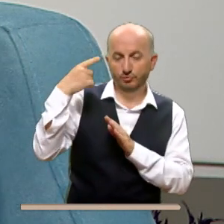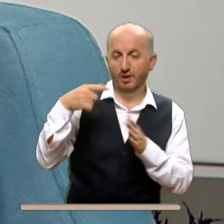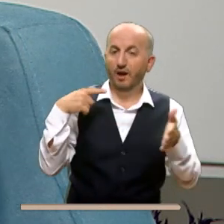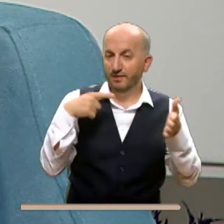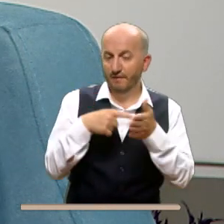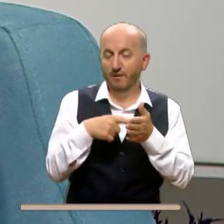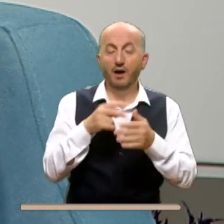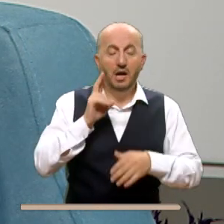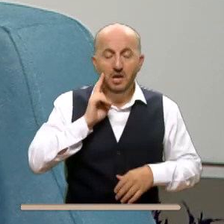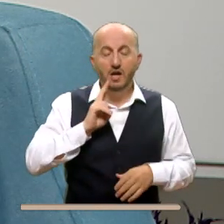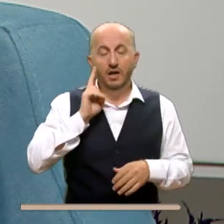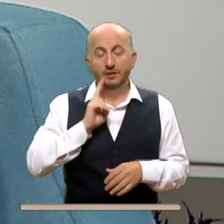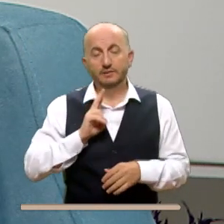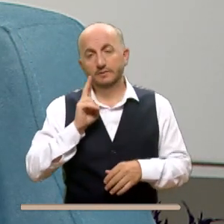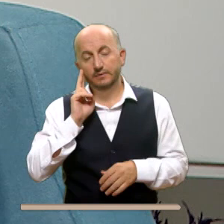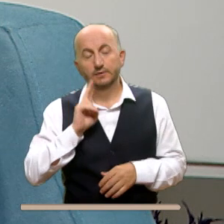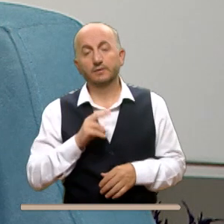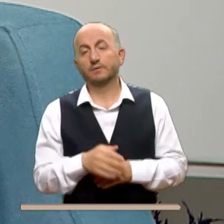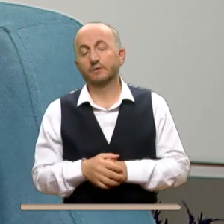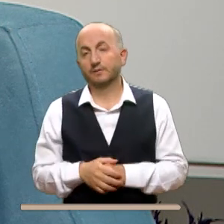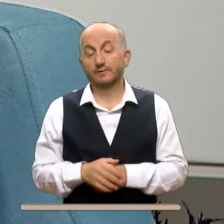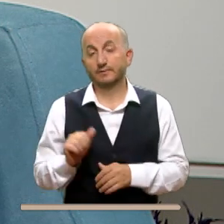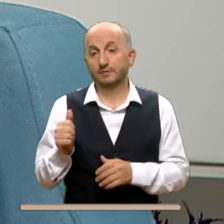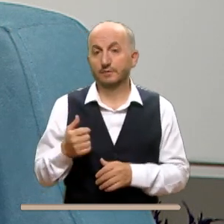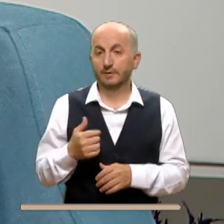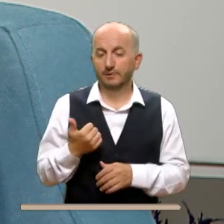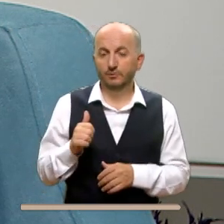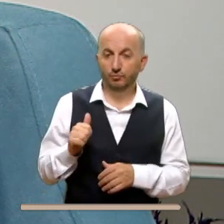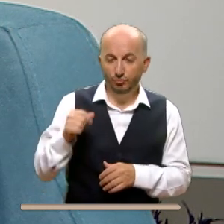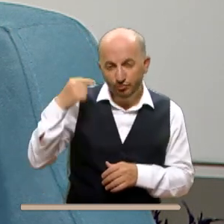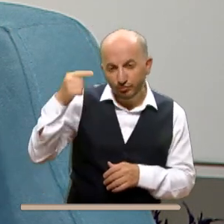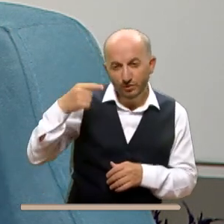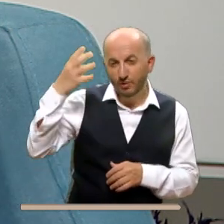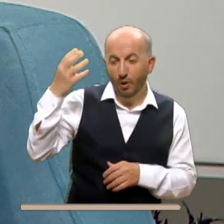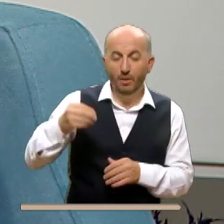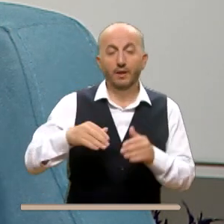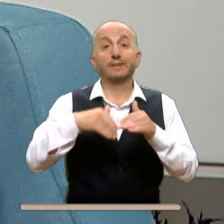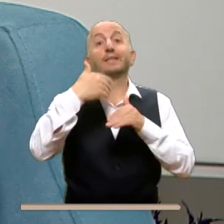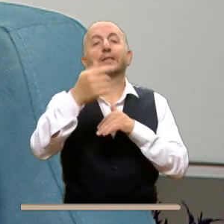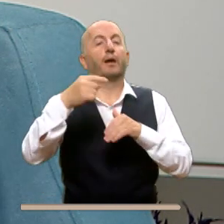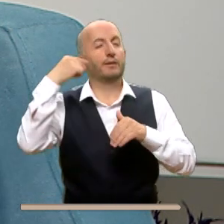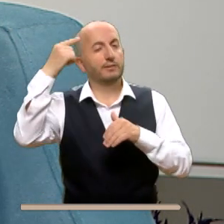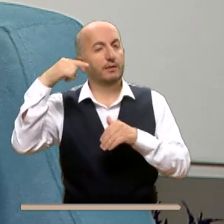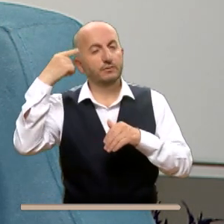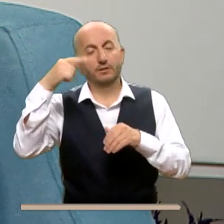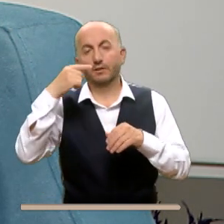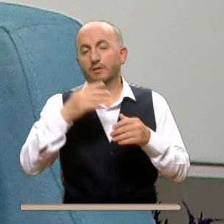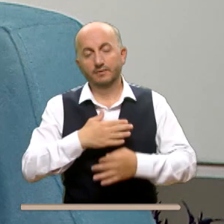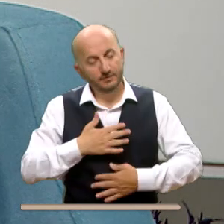ahlaki etik efendim derdi olan diğer inançlara saygılı,